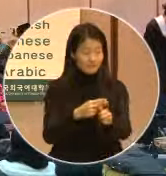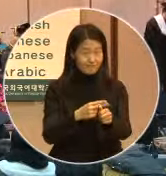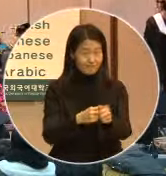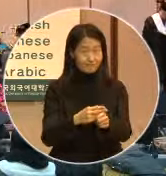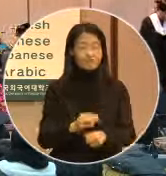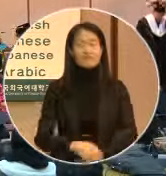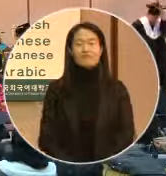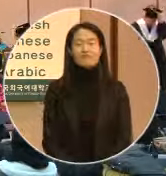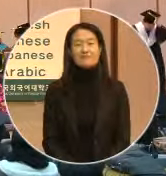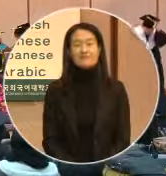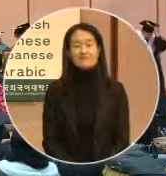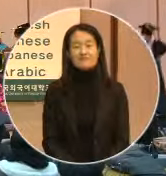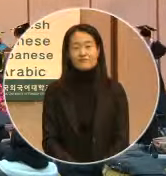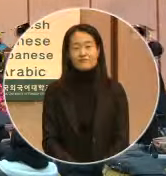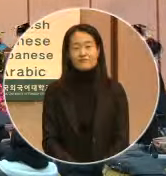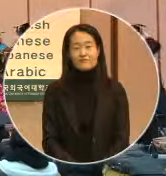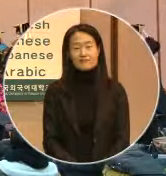교수님.